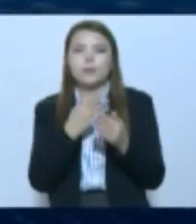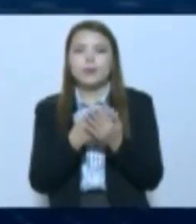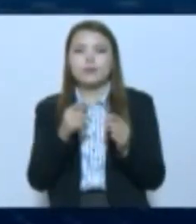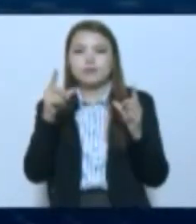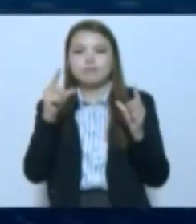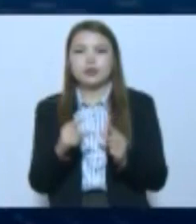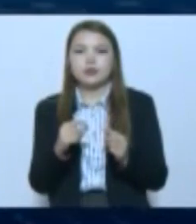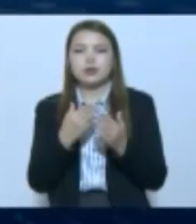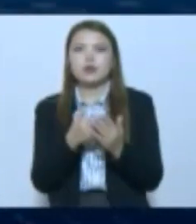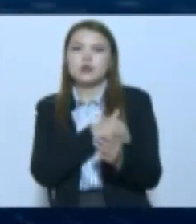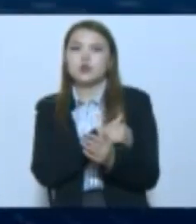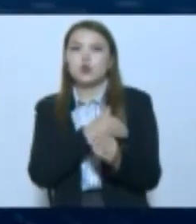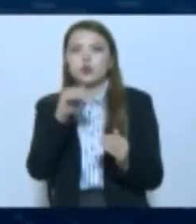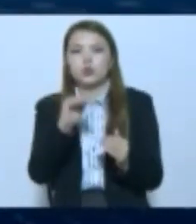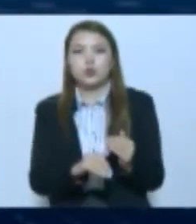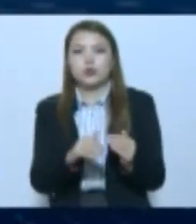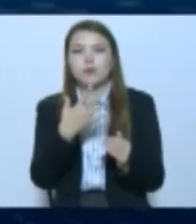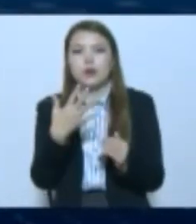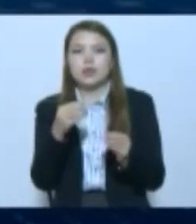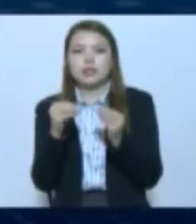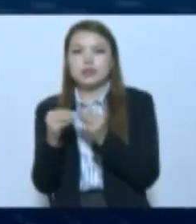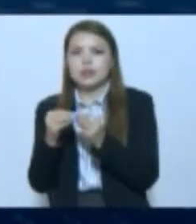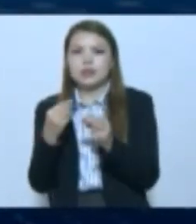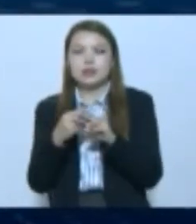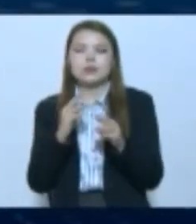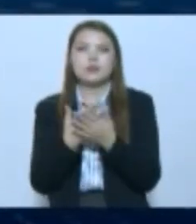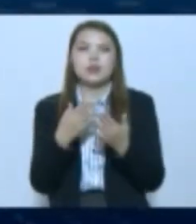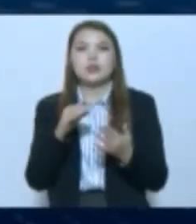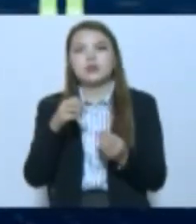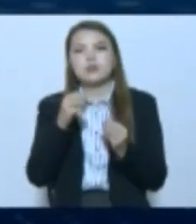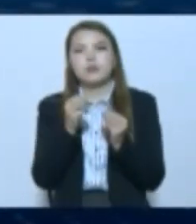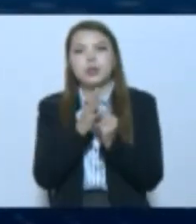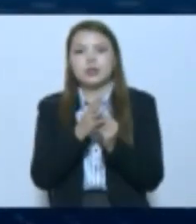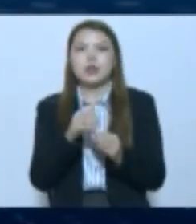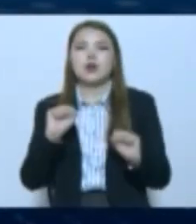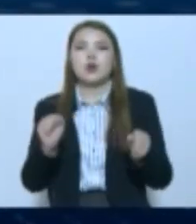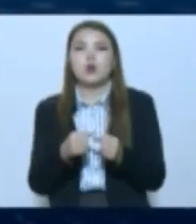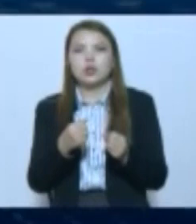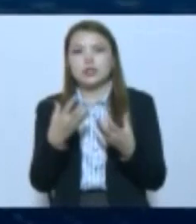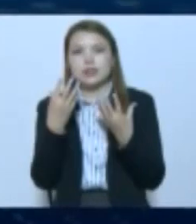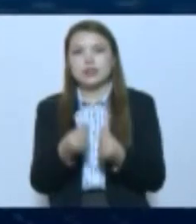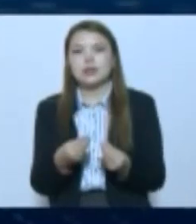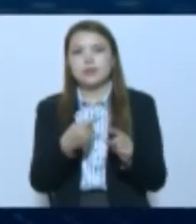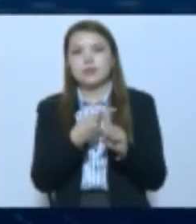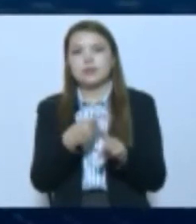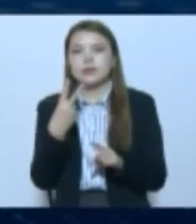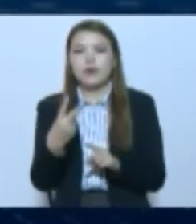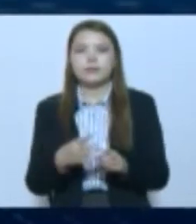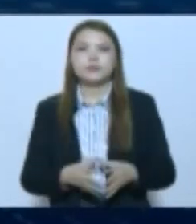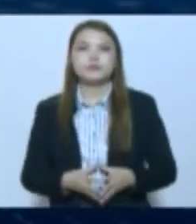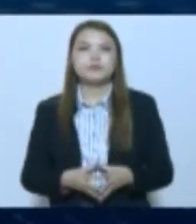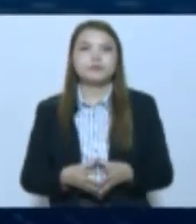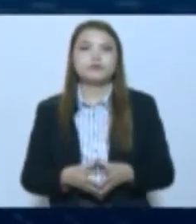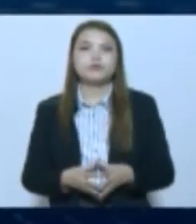понижение температуры воздуха ночью 5-10, на северо-востоке области 15 мороза, днем 3 мороза, 2 тепла.